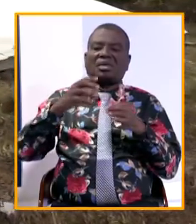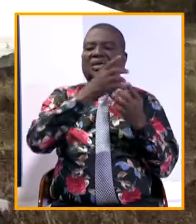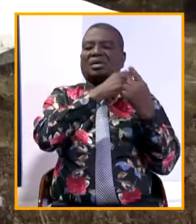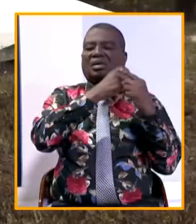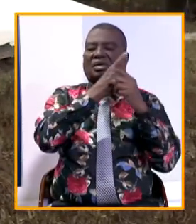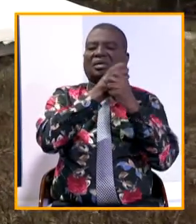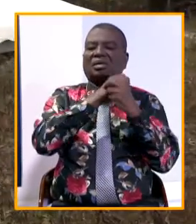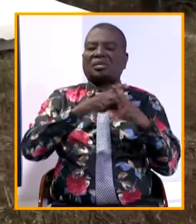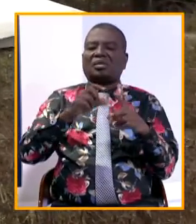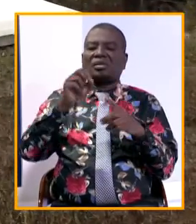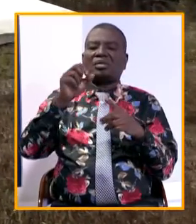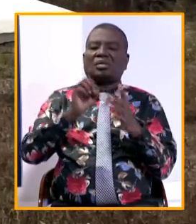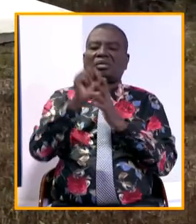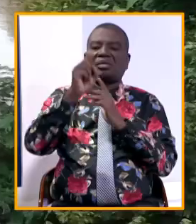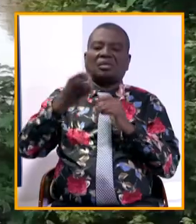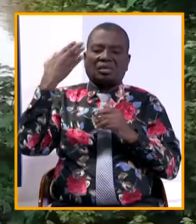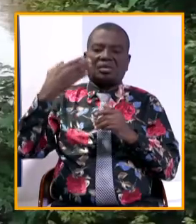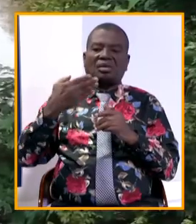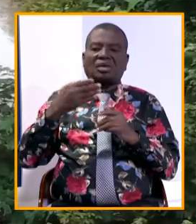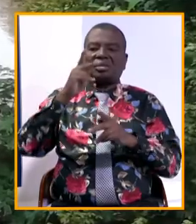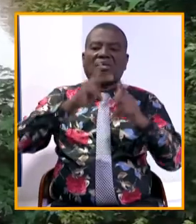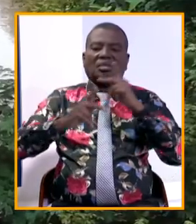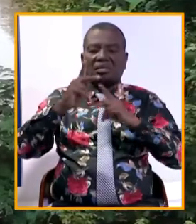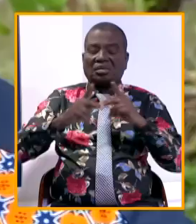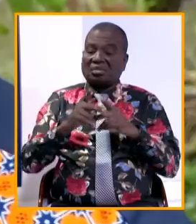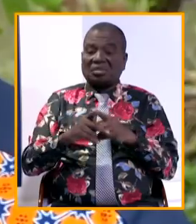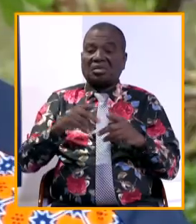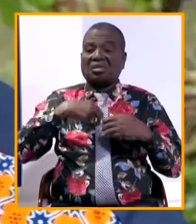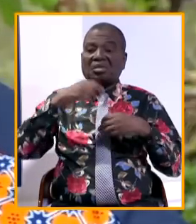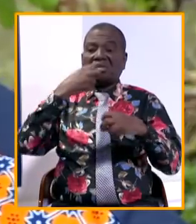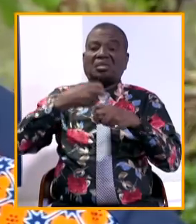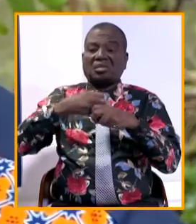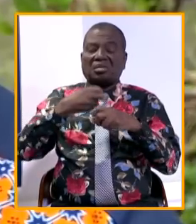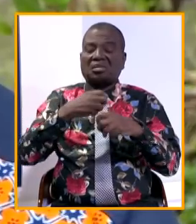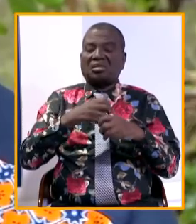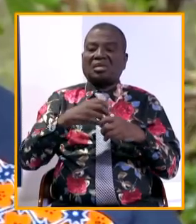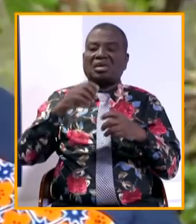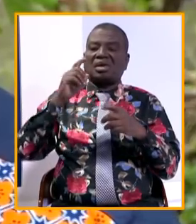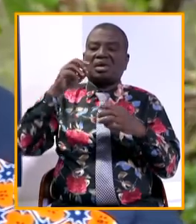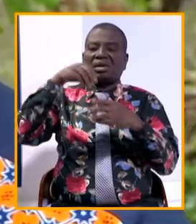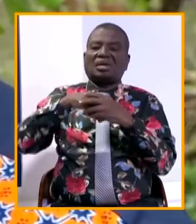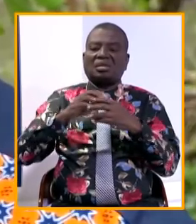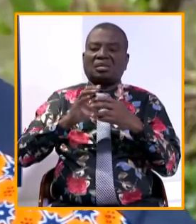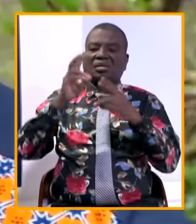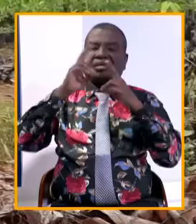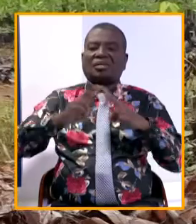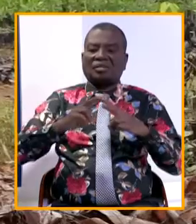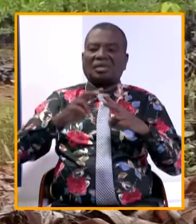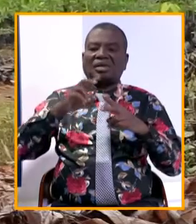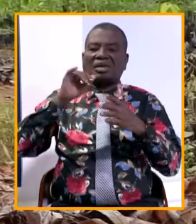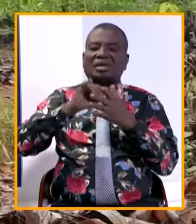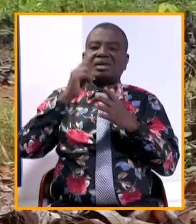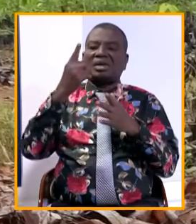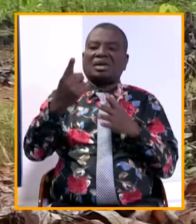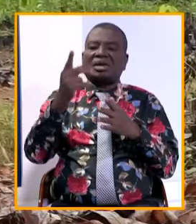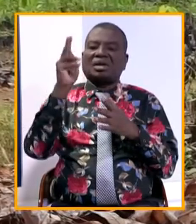dernier, les populations sont confrontées à la montée des eaux du fleuve Nzi. Et Alokoko-Fikro est situé à 1 km du